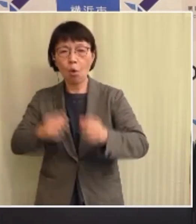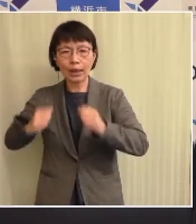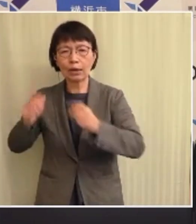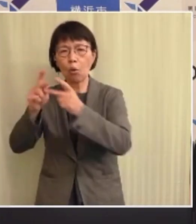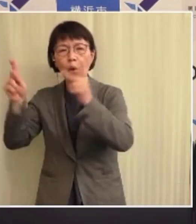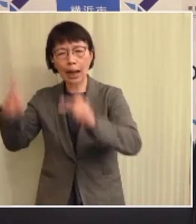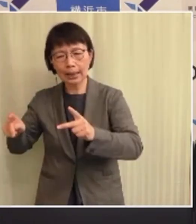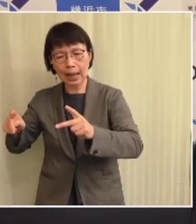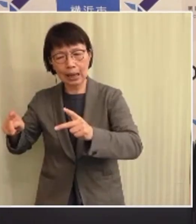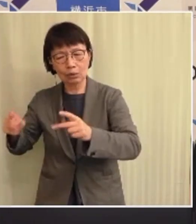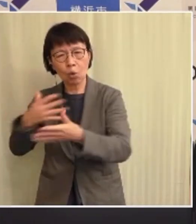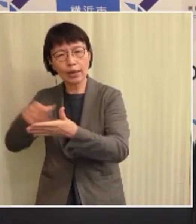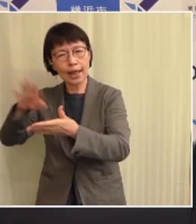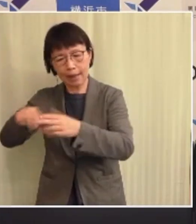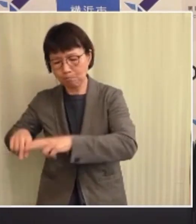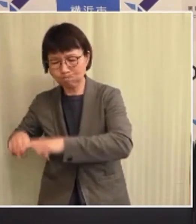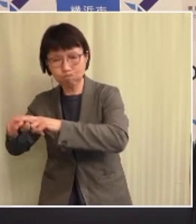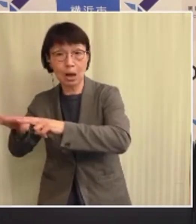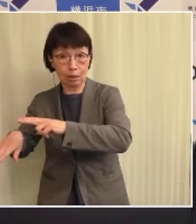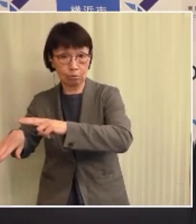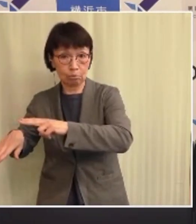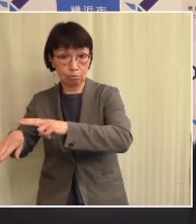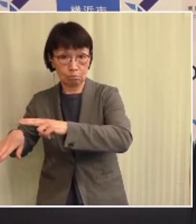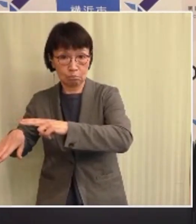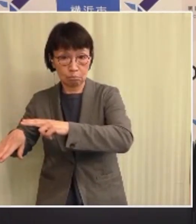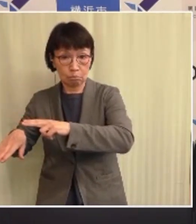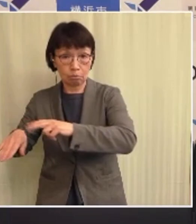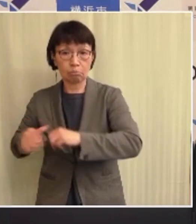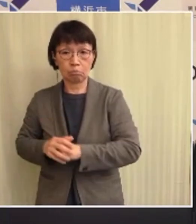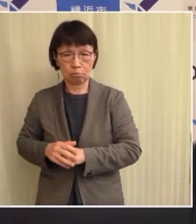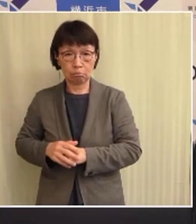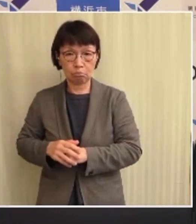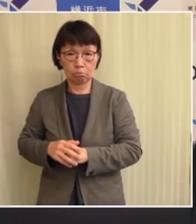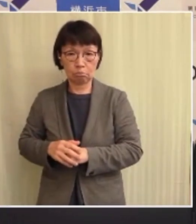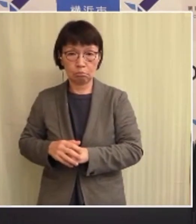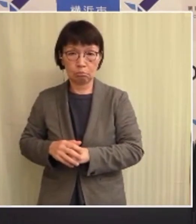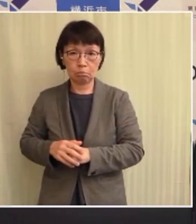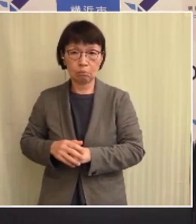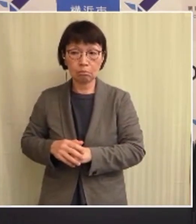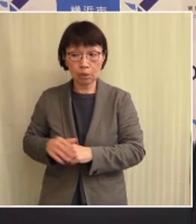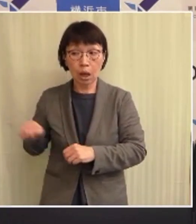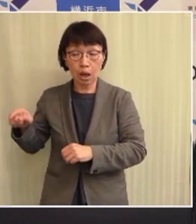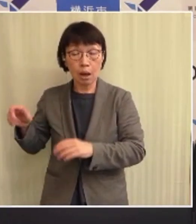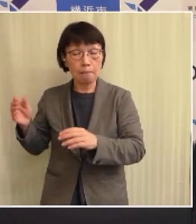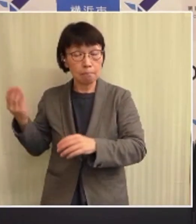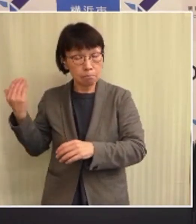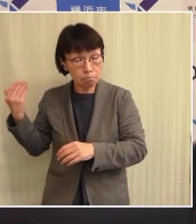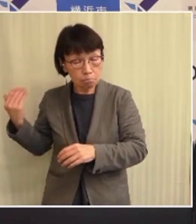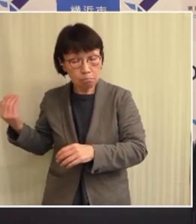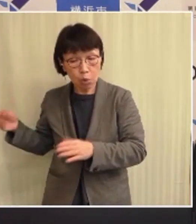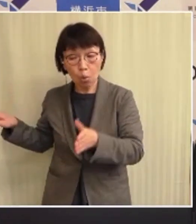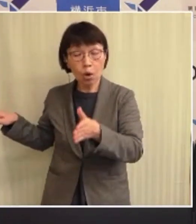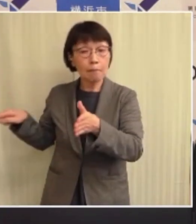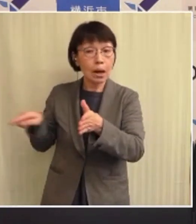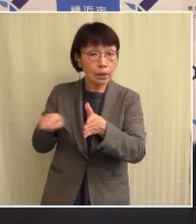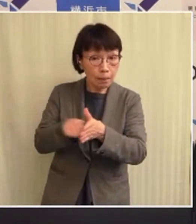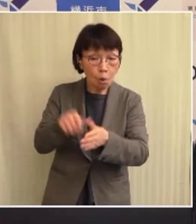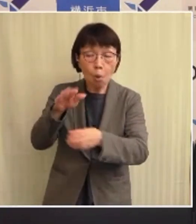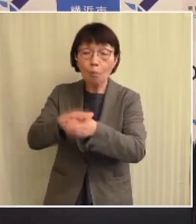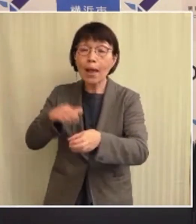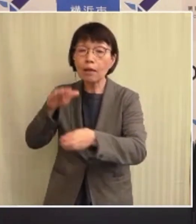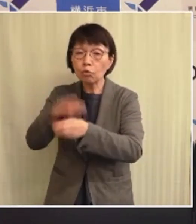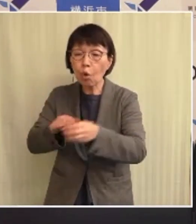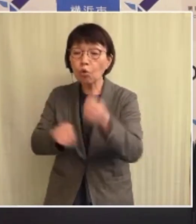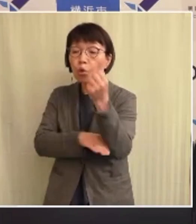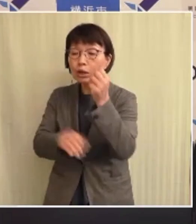それから、お弁当の基準の作成を、これまで、 も行ってまいりましたし、それから管理